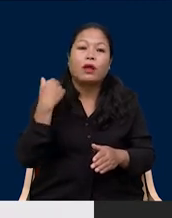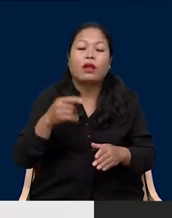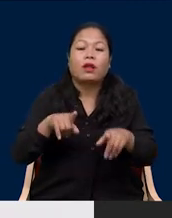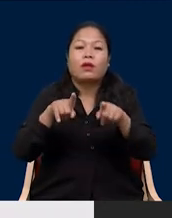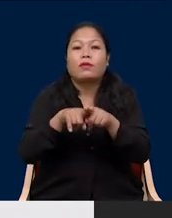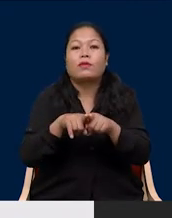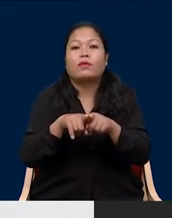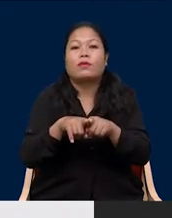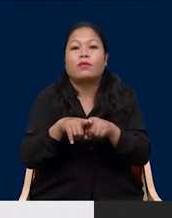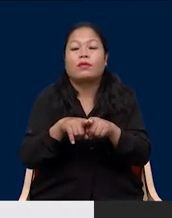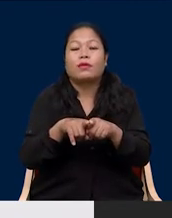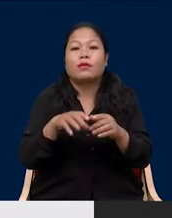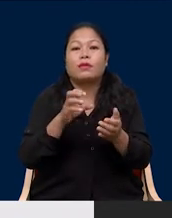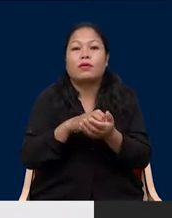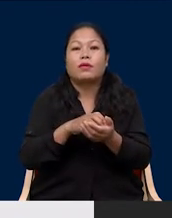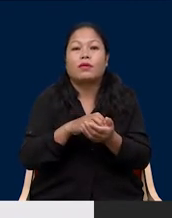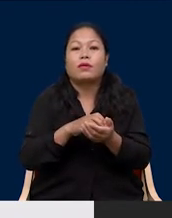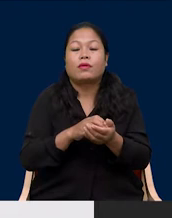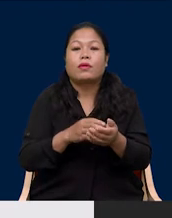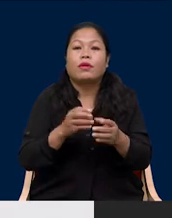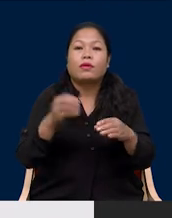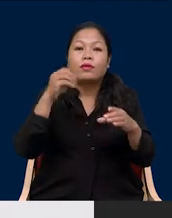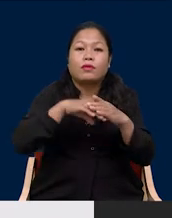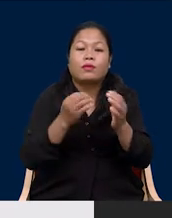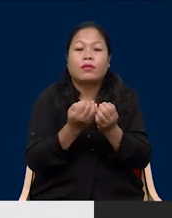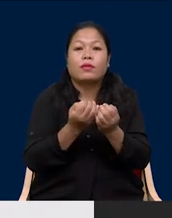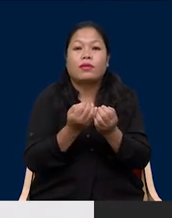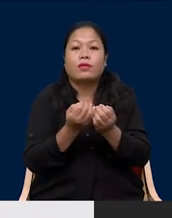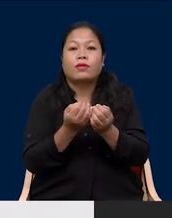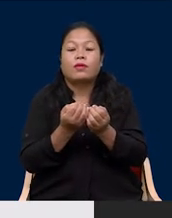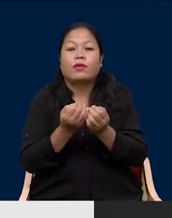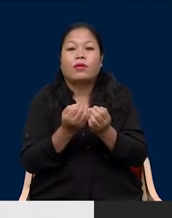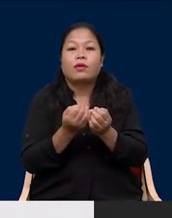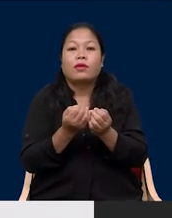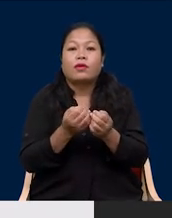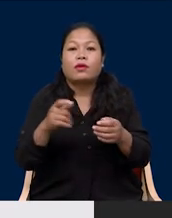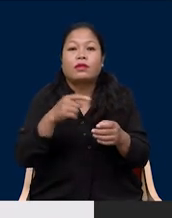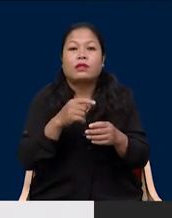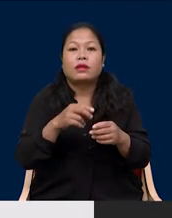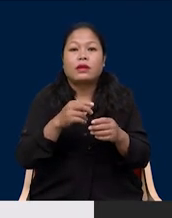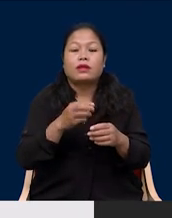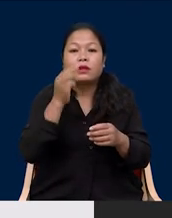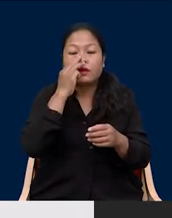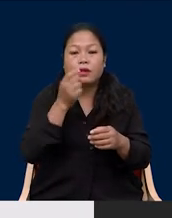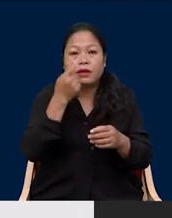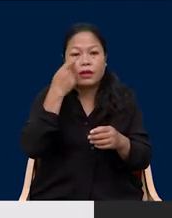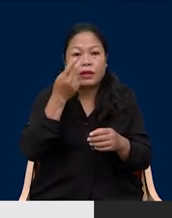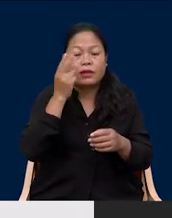हजुरले चाहिँ पहिलाको कोपहरूमा पनि पार्टिसिपेट हुनुभयो अनि एज अ डेलिगेट पनि जानुभयो, सो